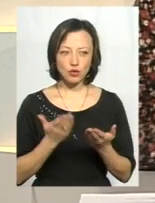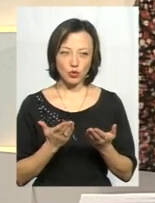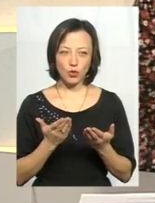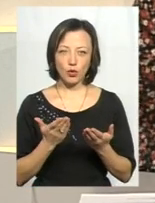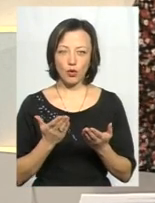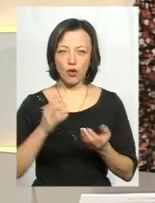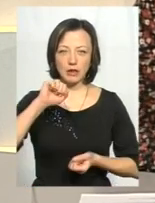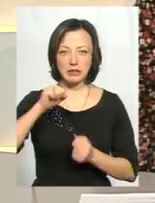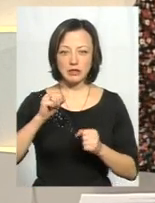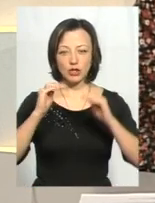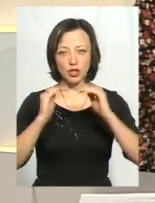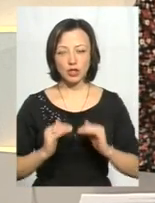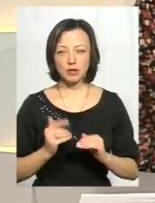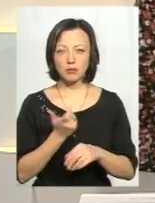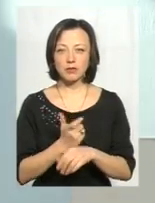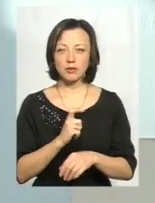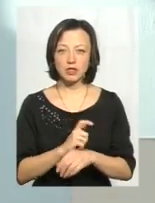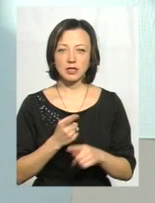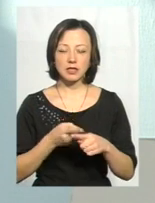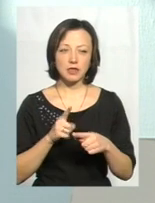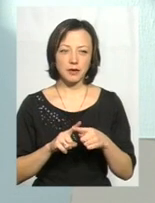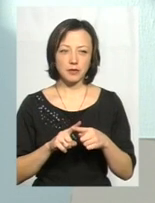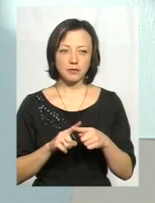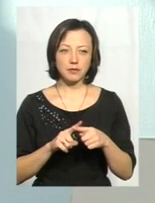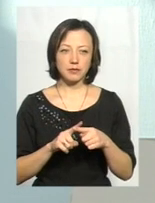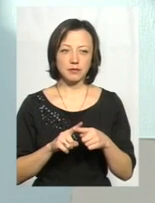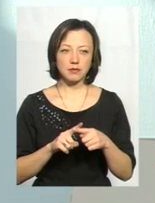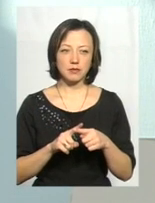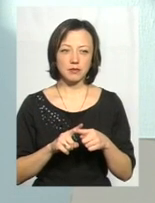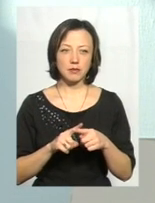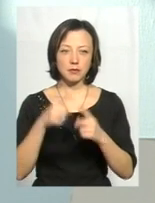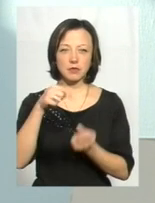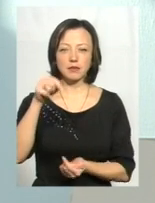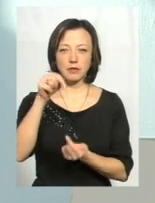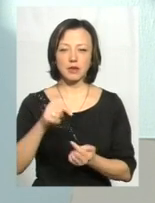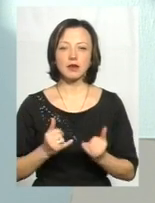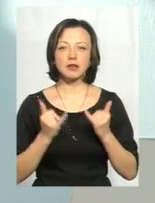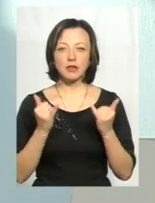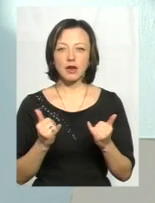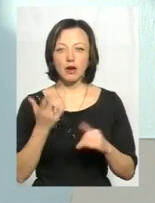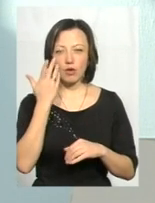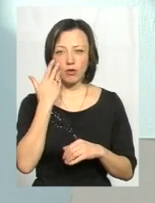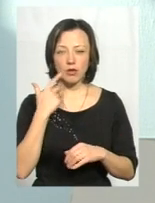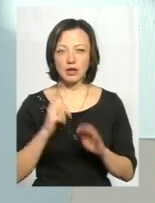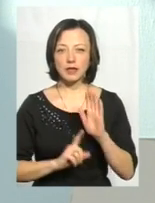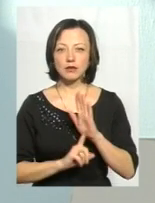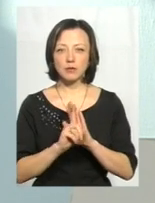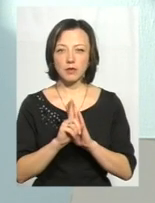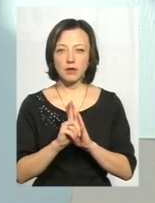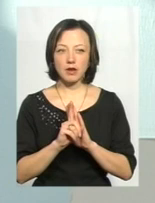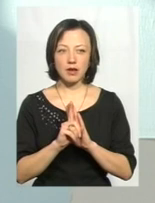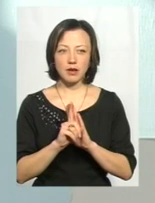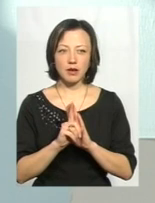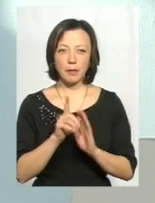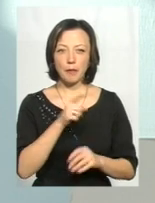нижчий? Ну, більшістю понижений тиск – це не характерний для, коли наступає антициклон, тобто це